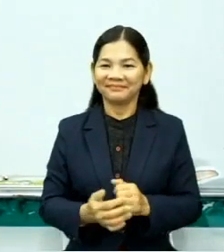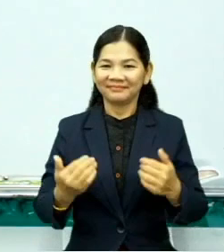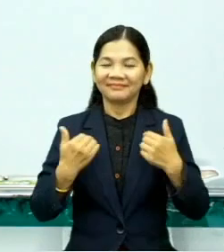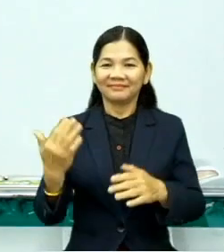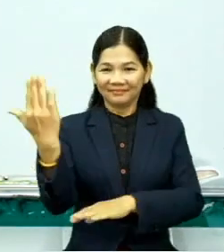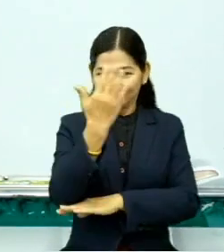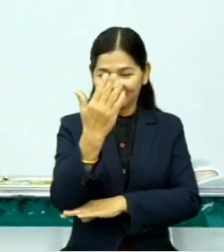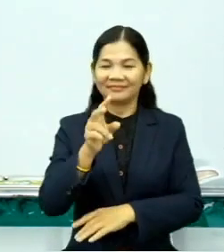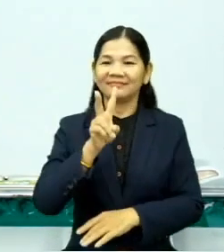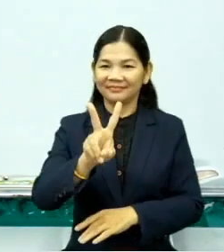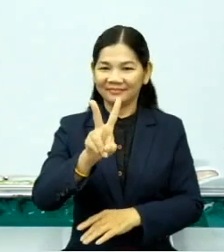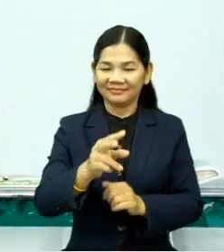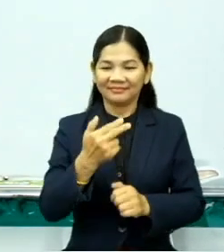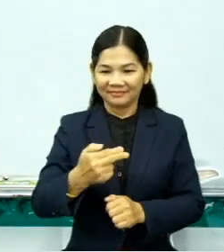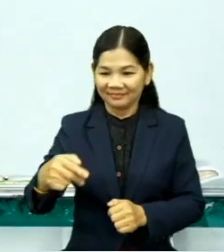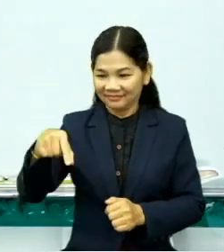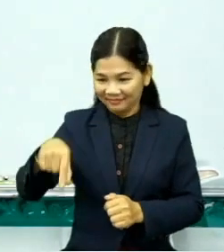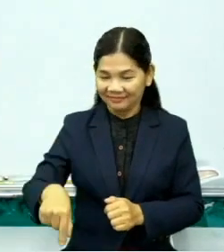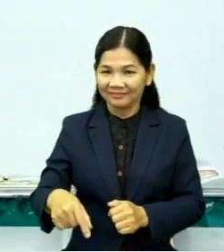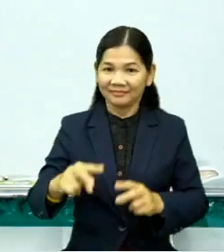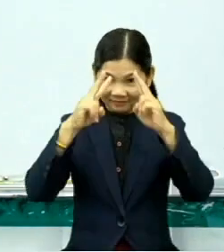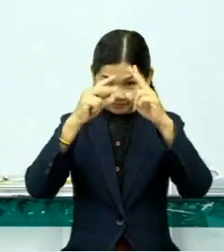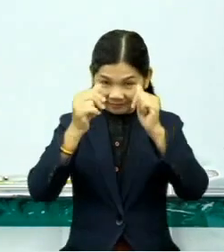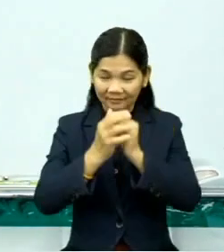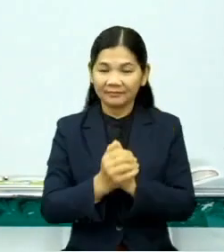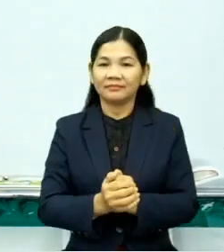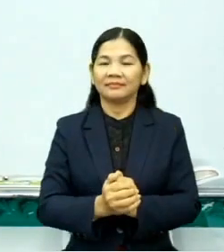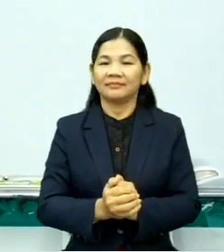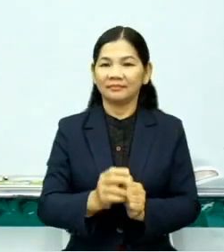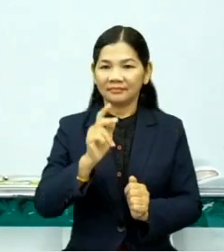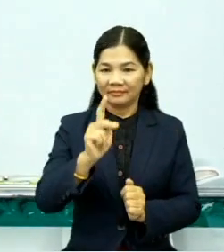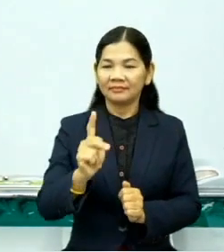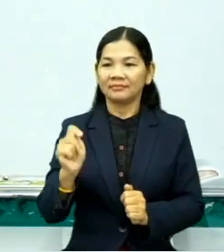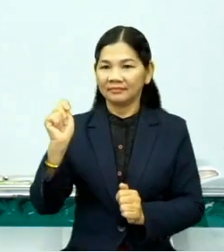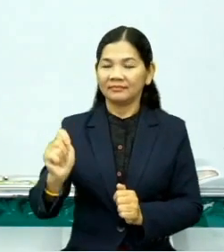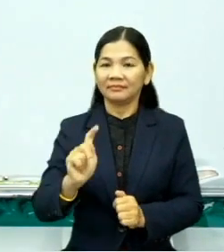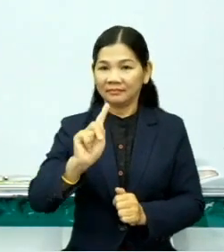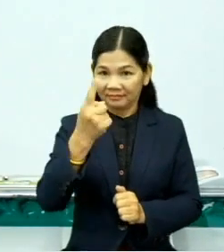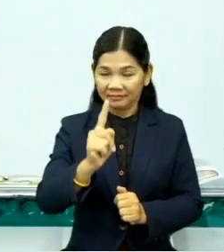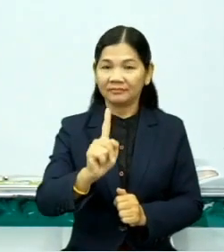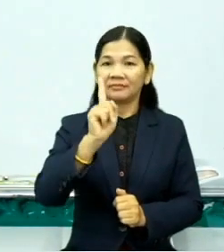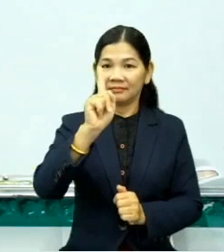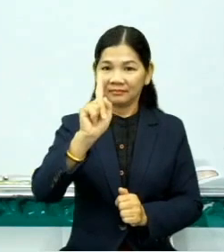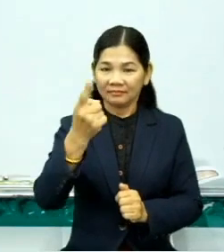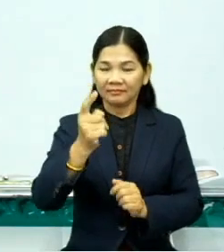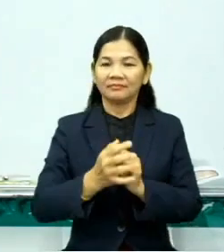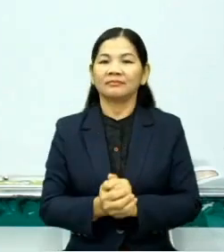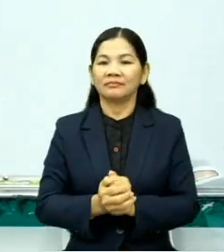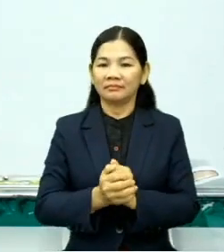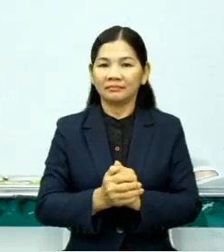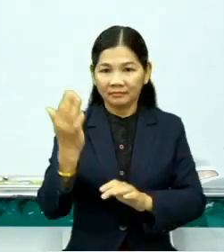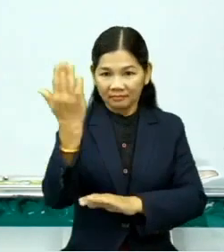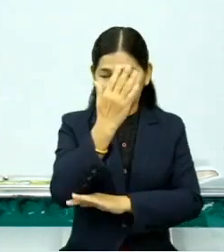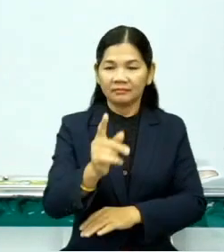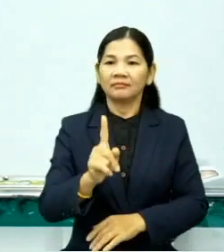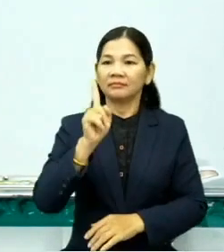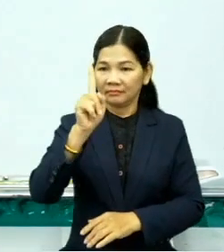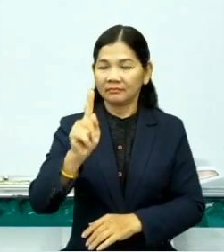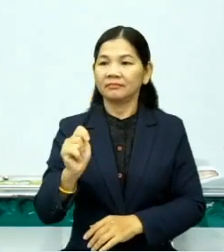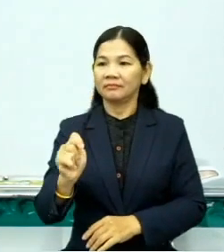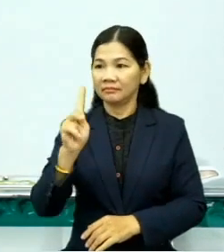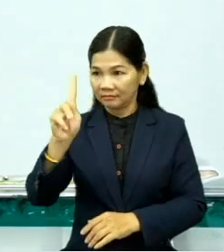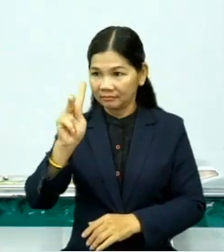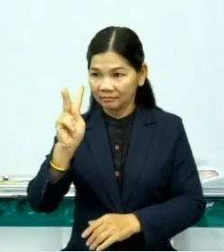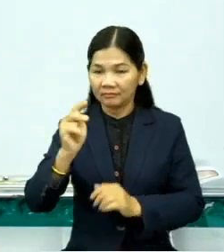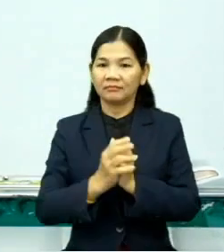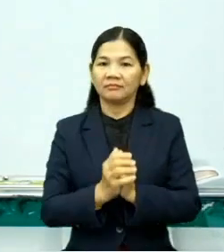chiếc Campuchia phí tu đại chú thị vi tu vi ký tu áp sara bò lì đập muối nâng tu vốn thị vi chưa